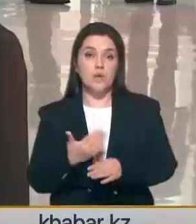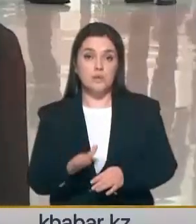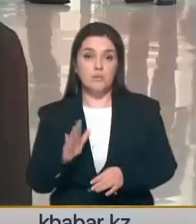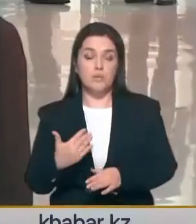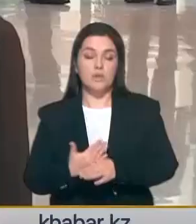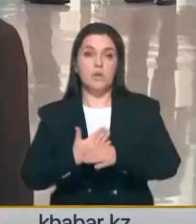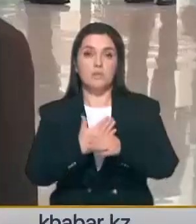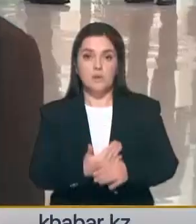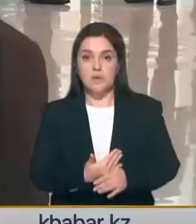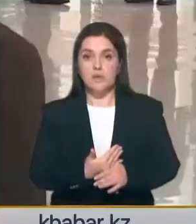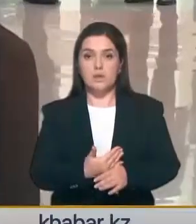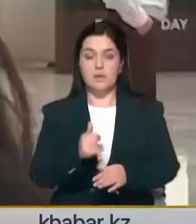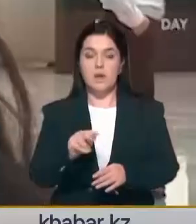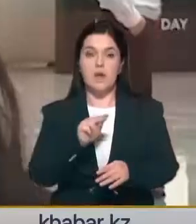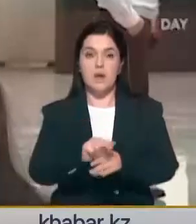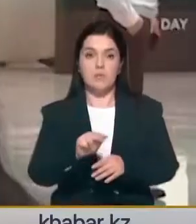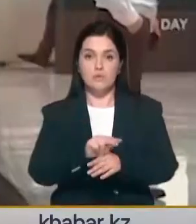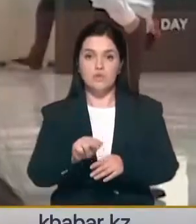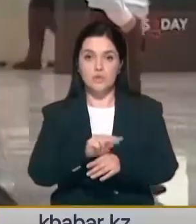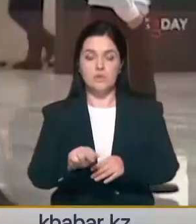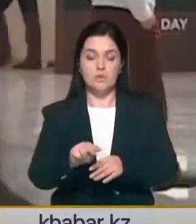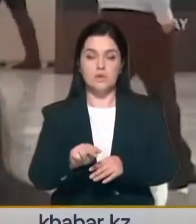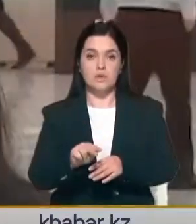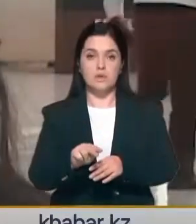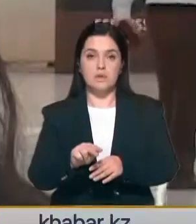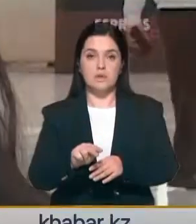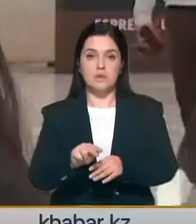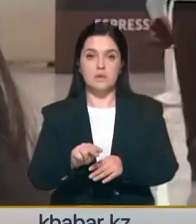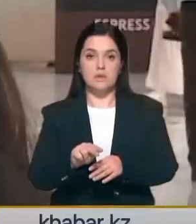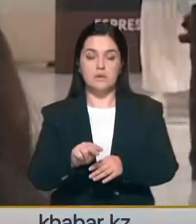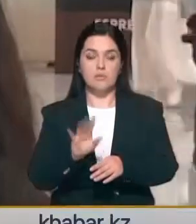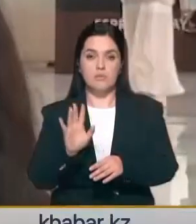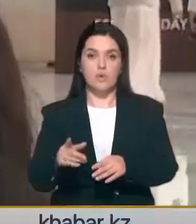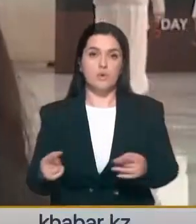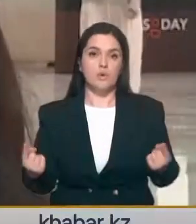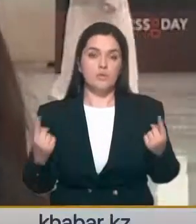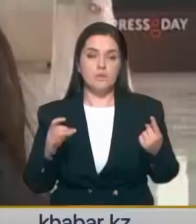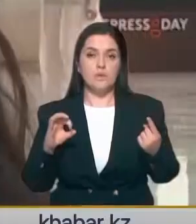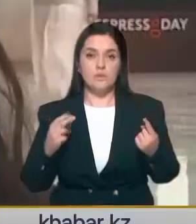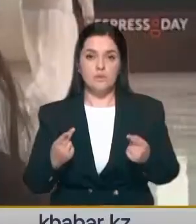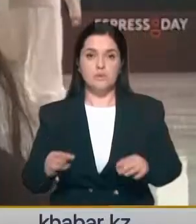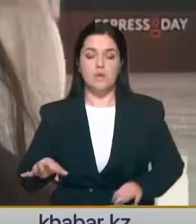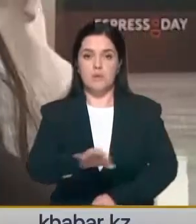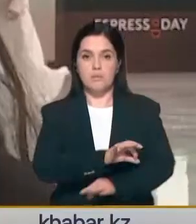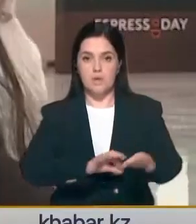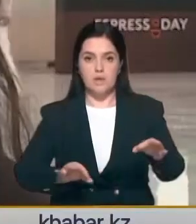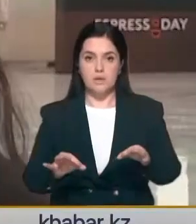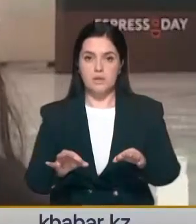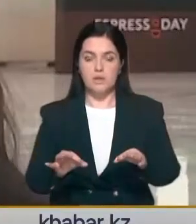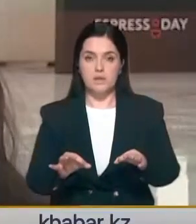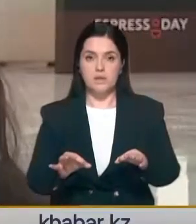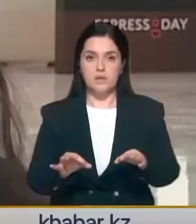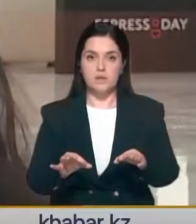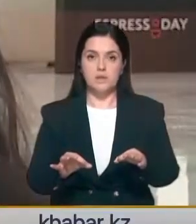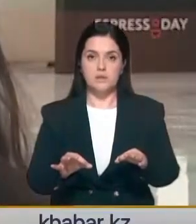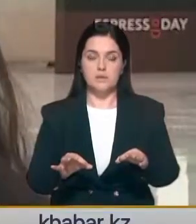отрабатывать, конечно же. И обучение, самая важная задача, что это масштабируемость социальных проектов. проектов. И